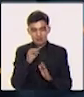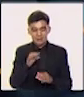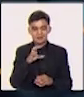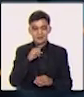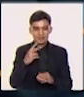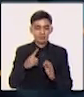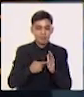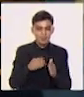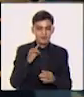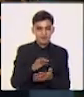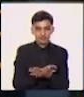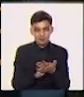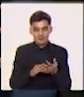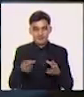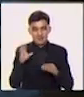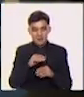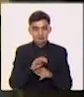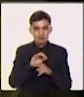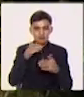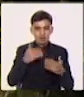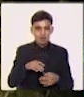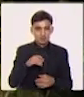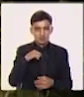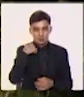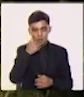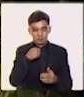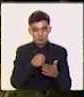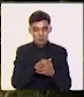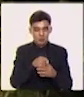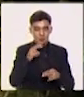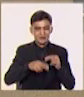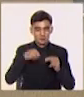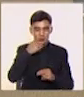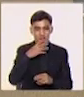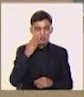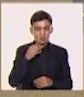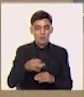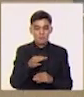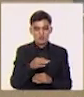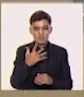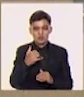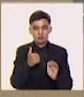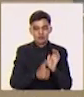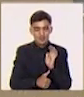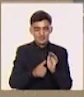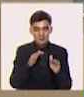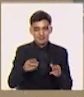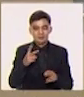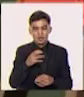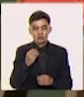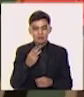сәйкес дезинфекциялық құрал-жабдықтар жеткізілген. Жалпы жыл соңына дейін Алматы облысында 560 балаға арналған тағы 3